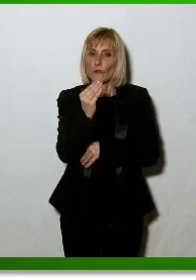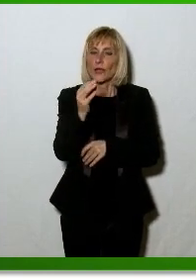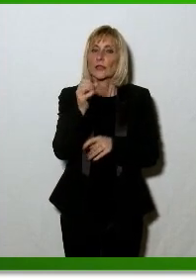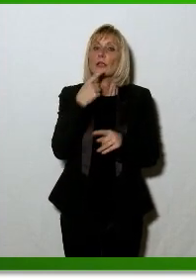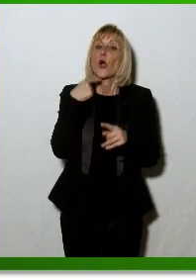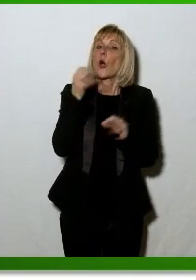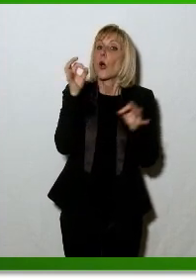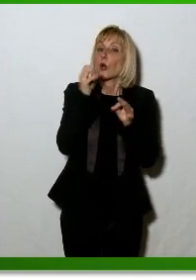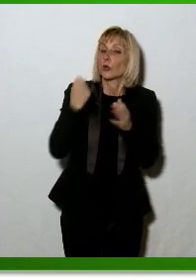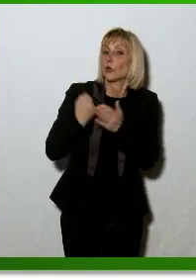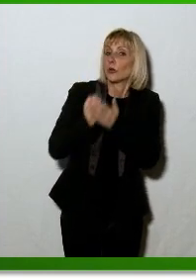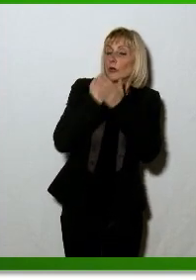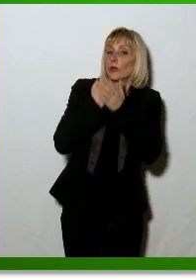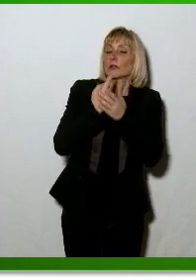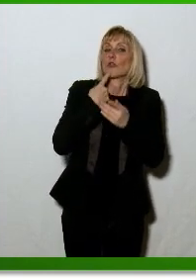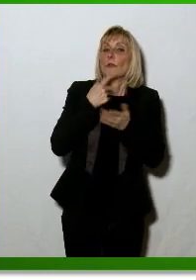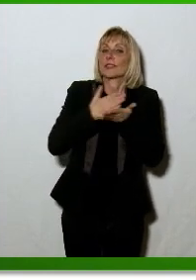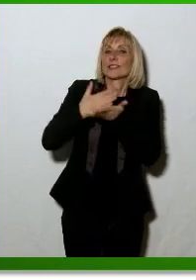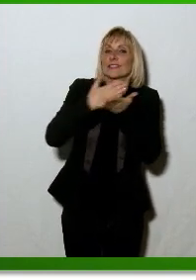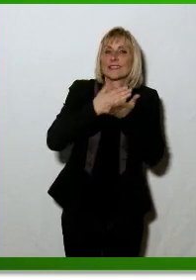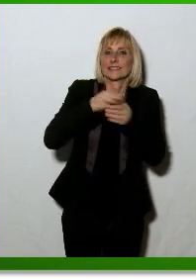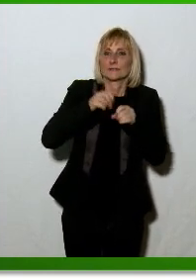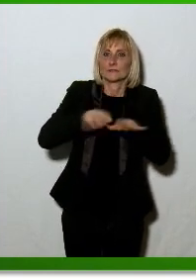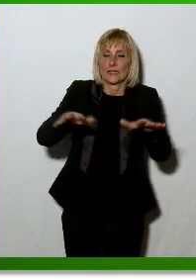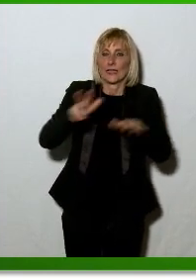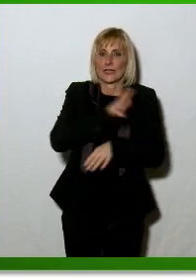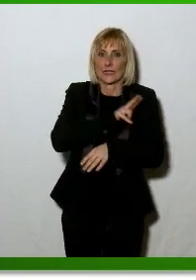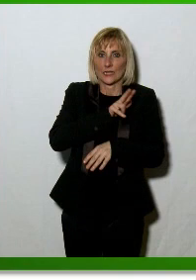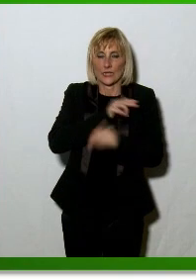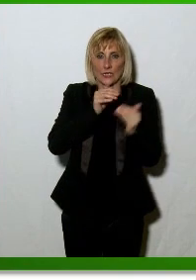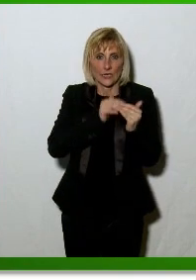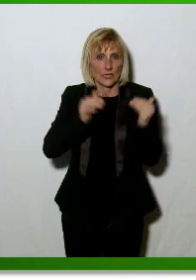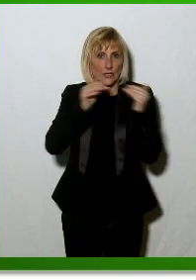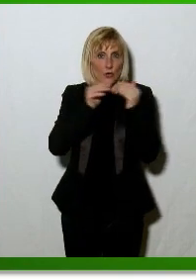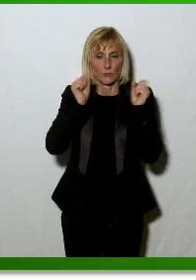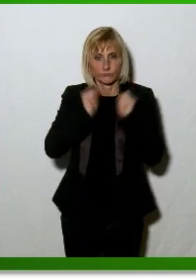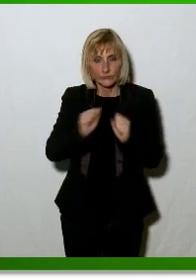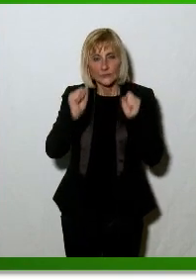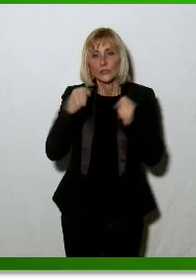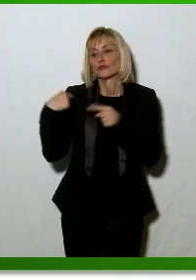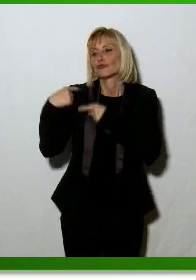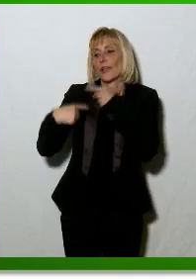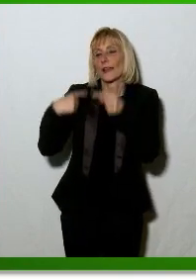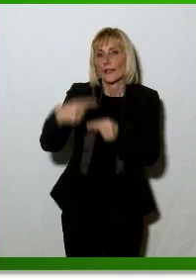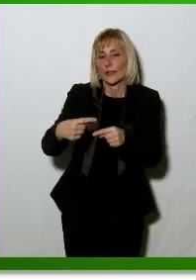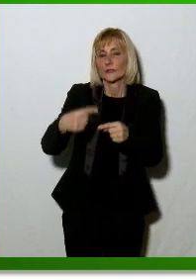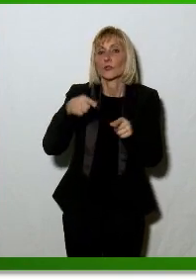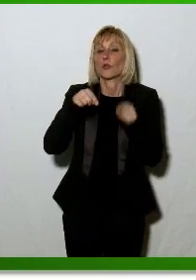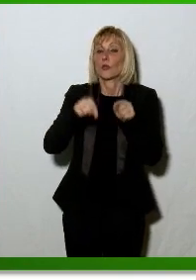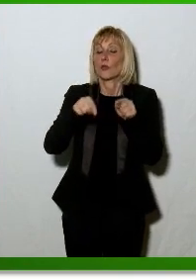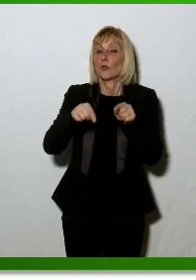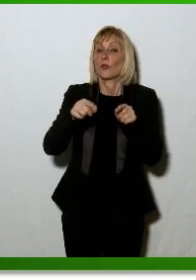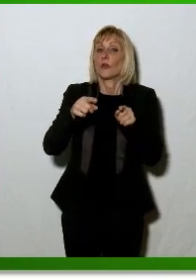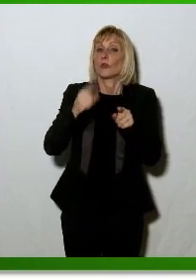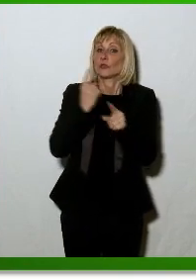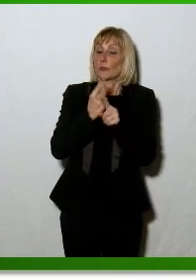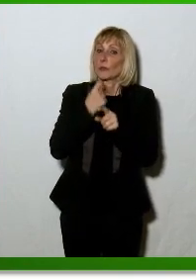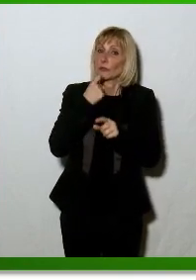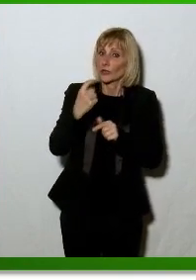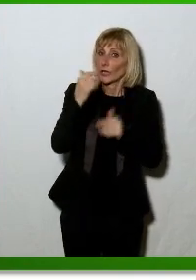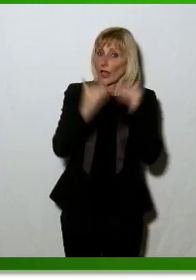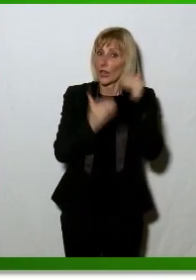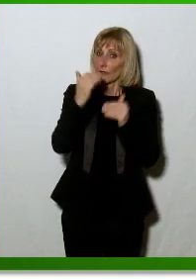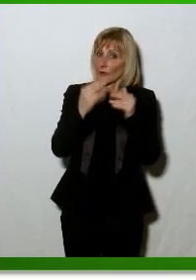sostenibilità distribuzione della ricchezza parità di opportunità tra generazioni e su questo c'è da dire che a livello